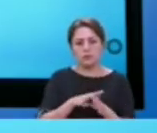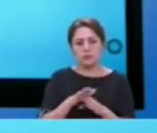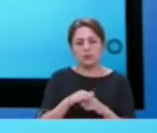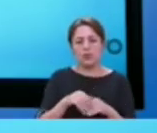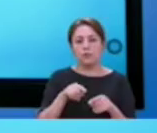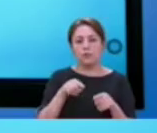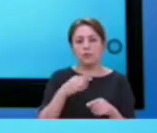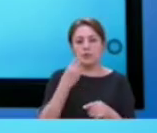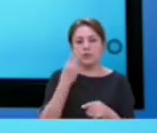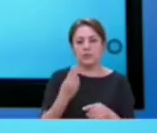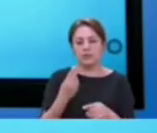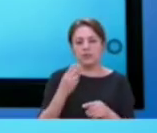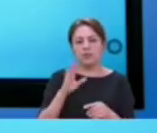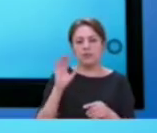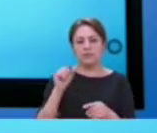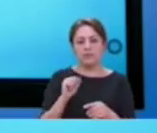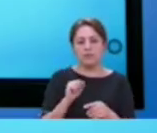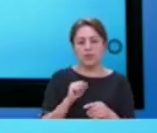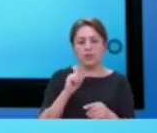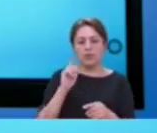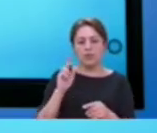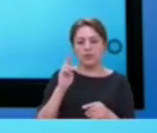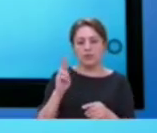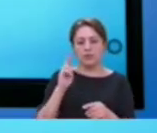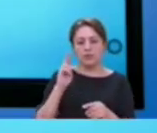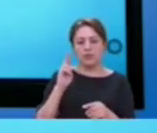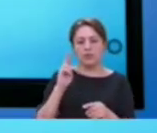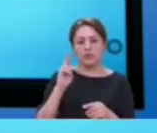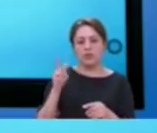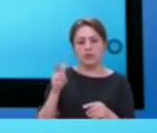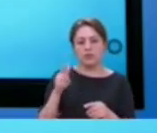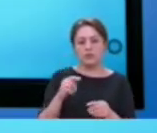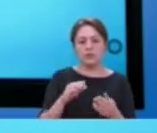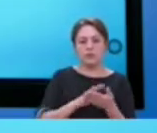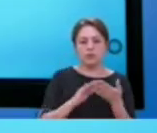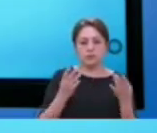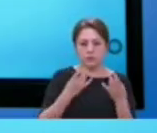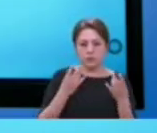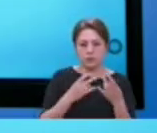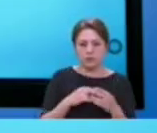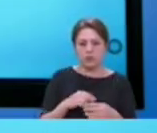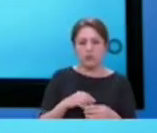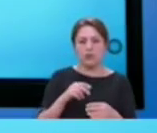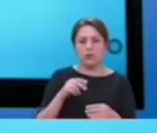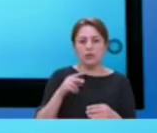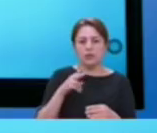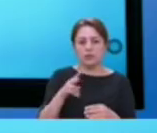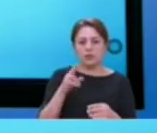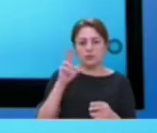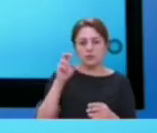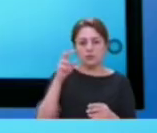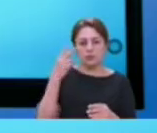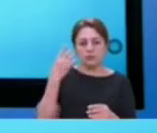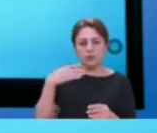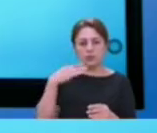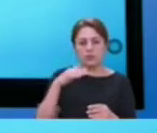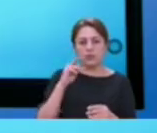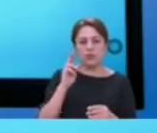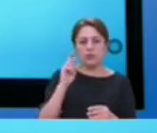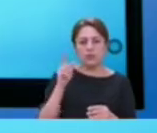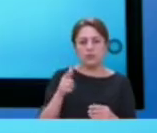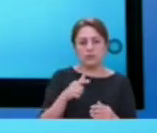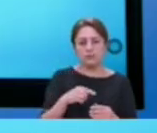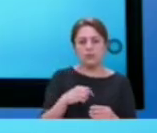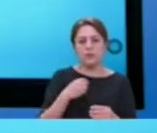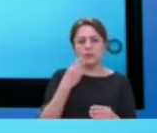Bunda sentimetr va kilogrammlarda ifodalash talab etilgan. 2340 kilogrammni